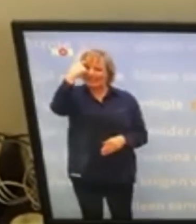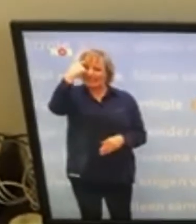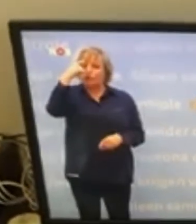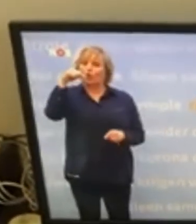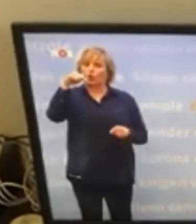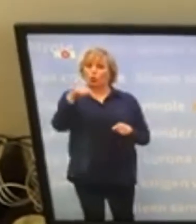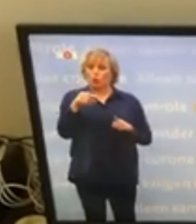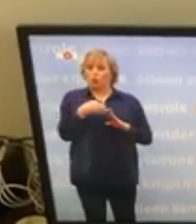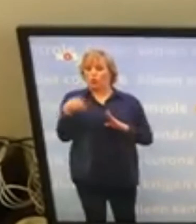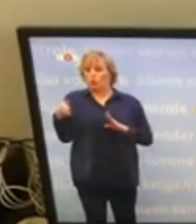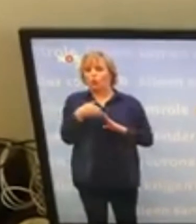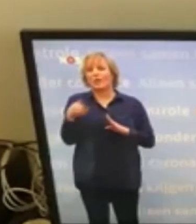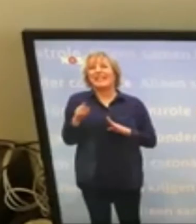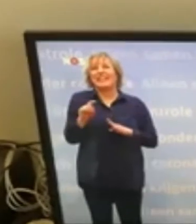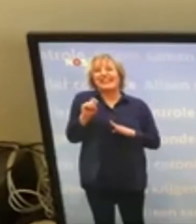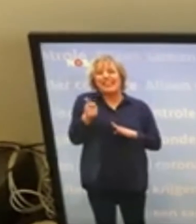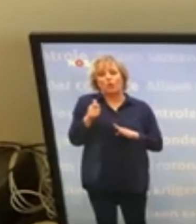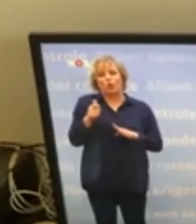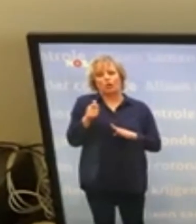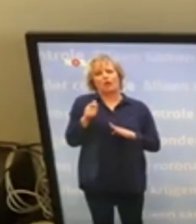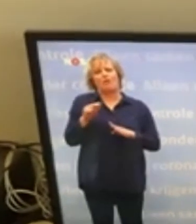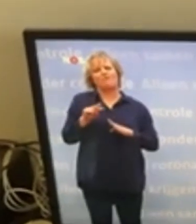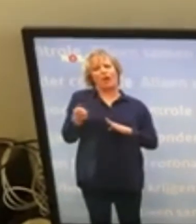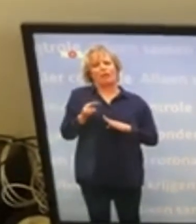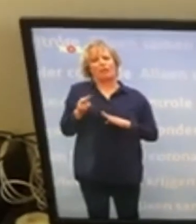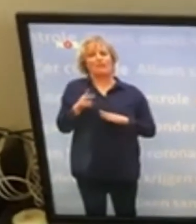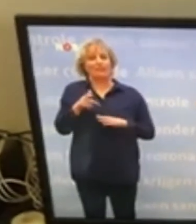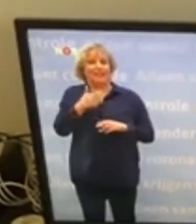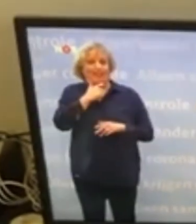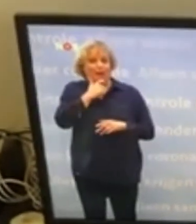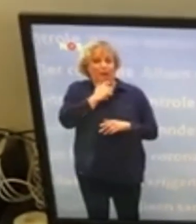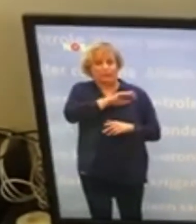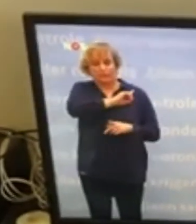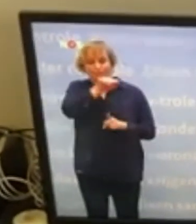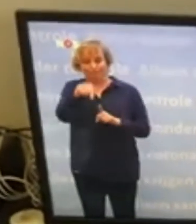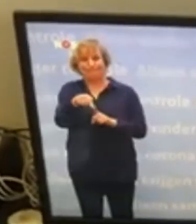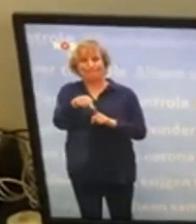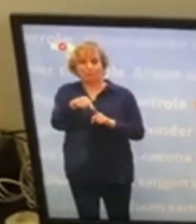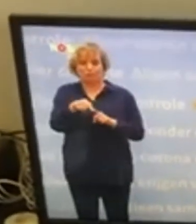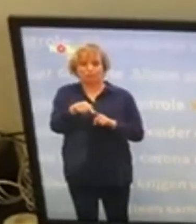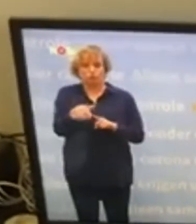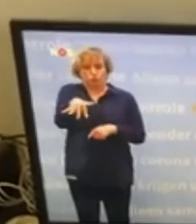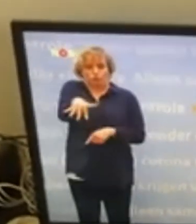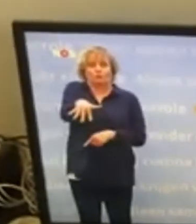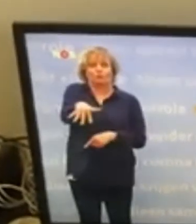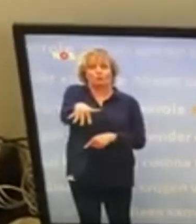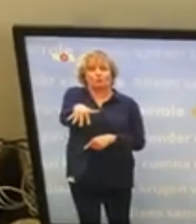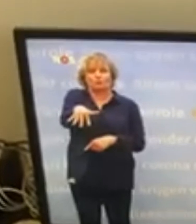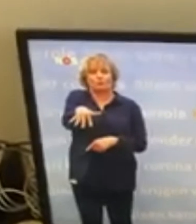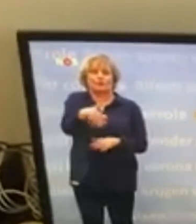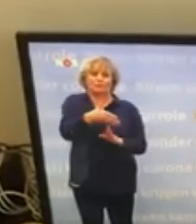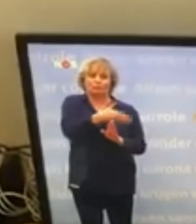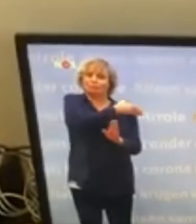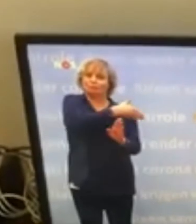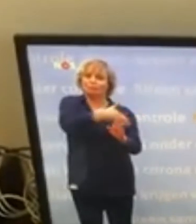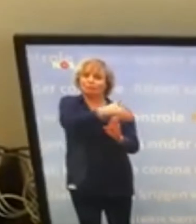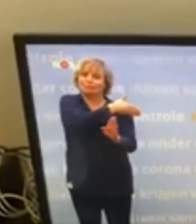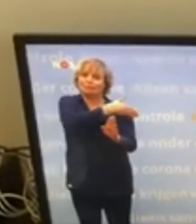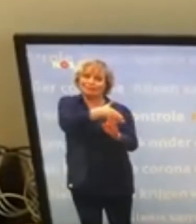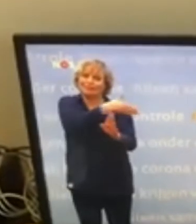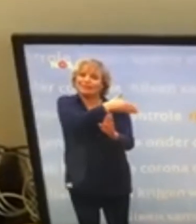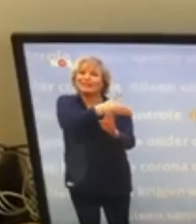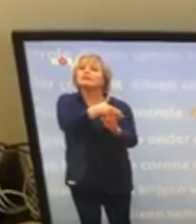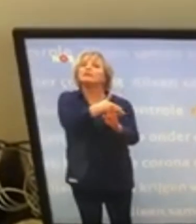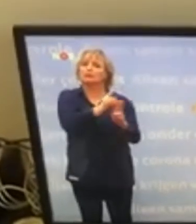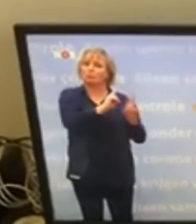veel besmettelijker virusvariant uit Engeland is opgedoken. En de besmettingen die die klassieke coronavariant veroorzaakt,